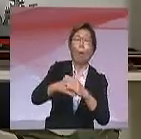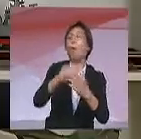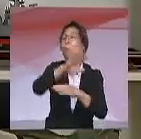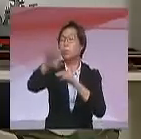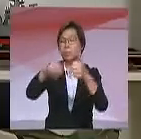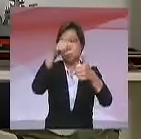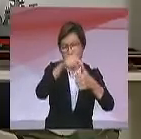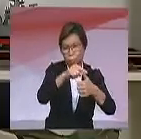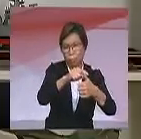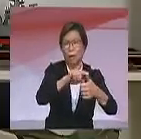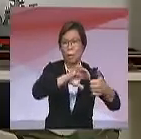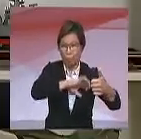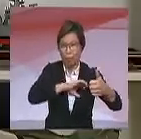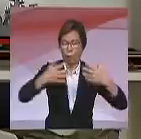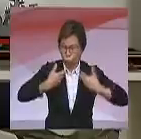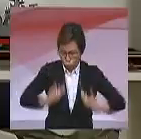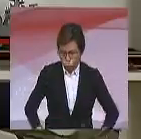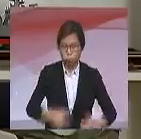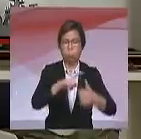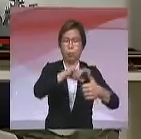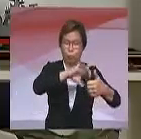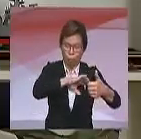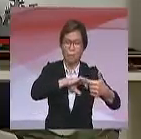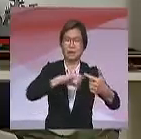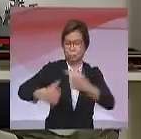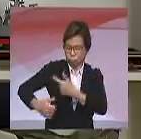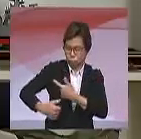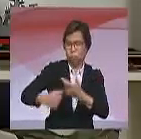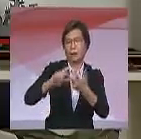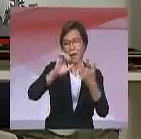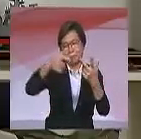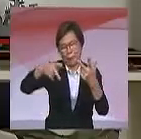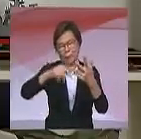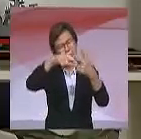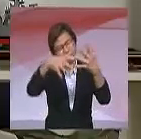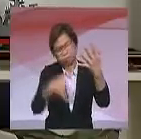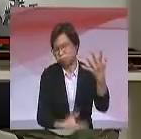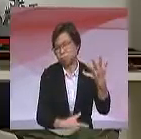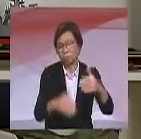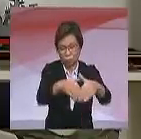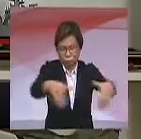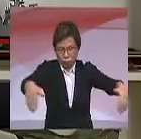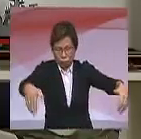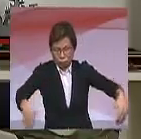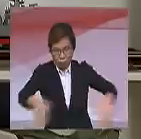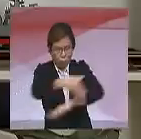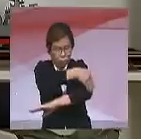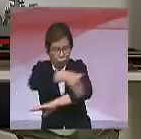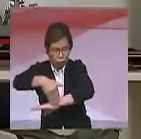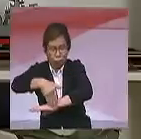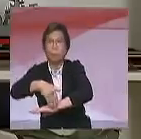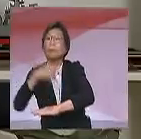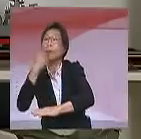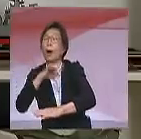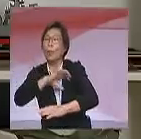angkatan beruniform, pasukan beruniform di kawasan sempadan seperti Angkatan Tentera Malaysia,